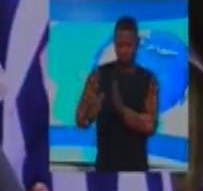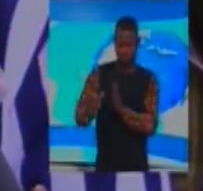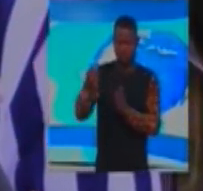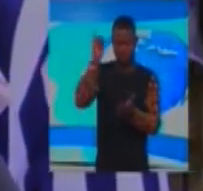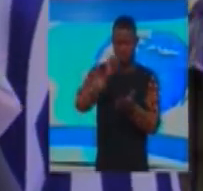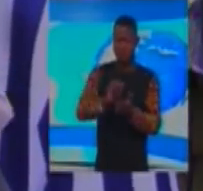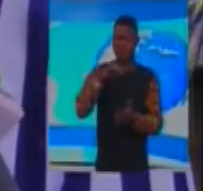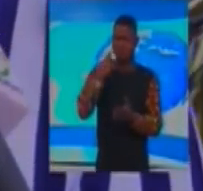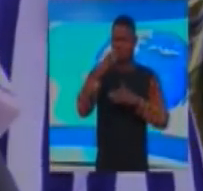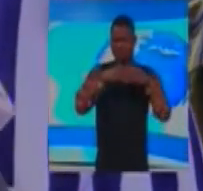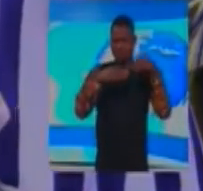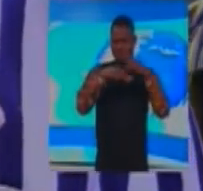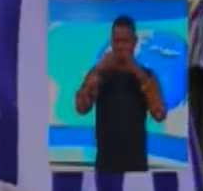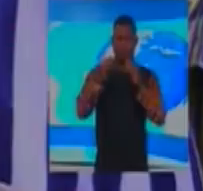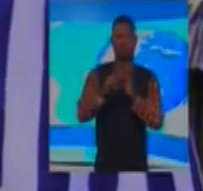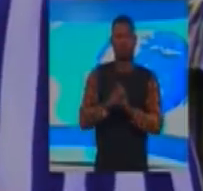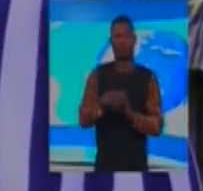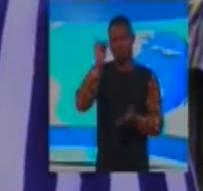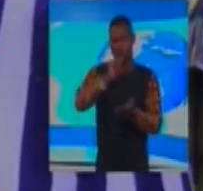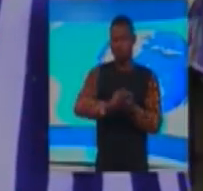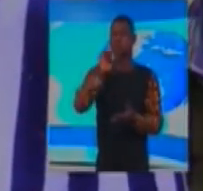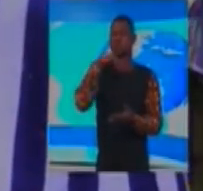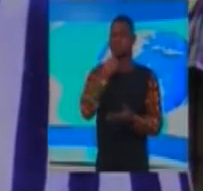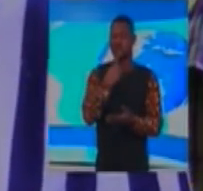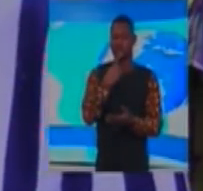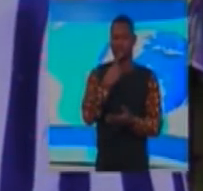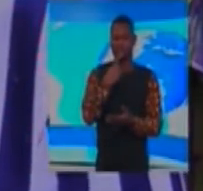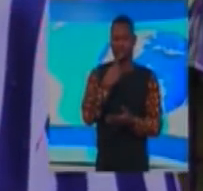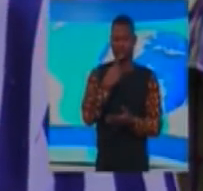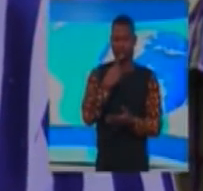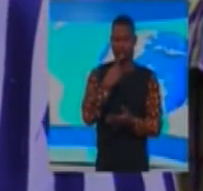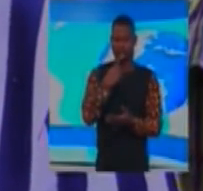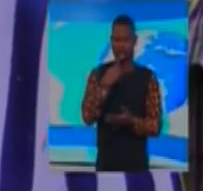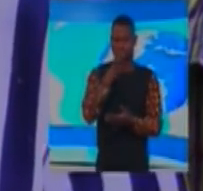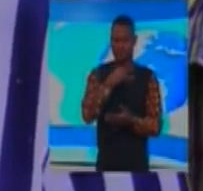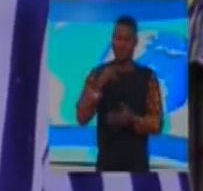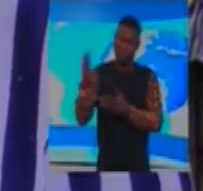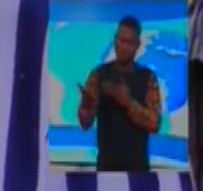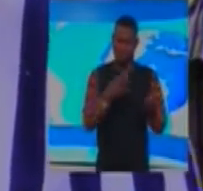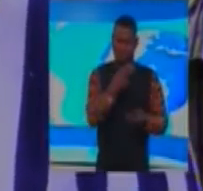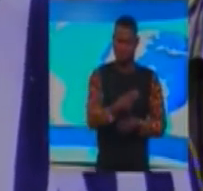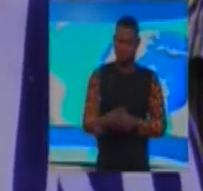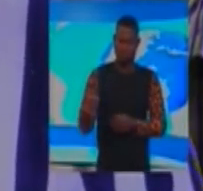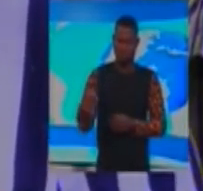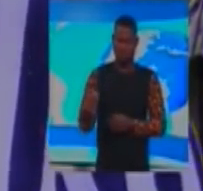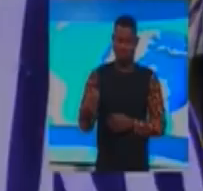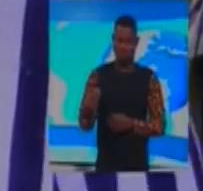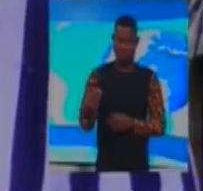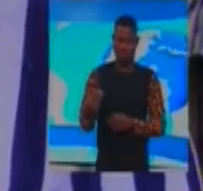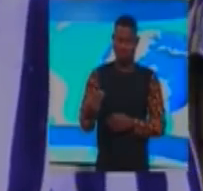qui s'occupent de la construction, ceux qui s'occupent de l'équipement, des équipements